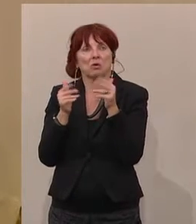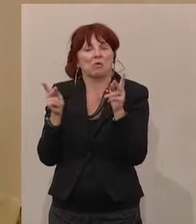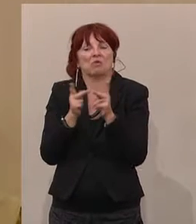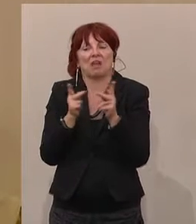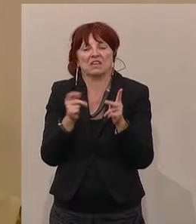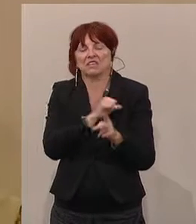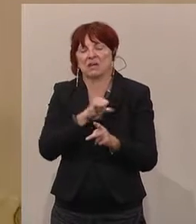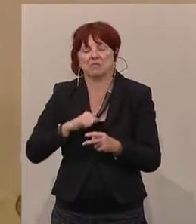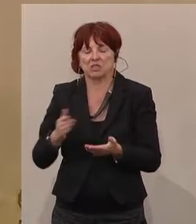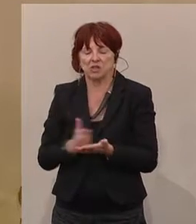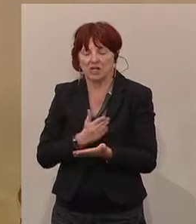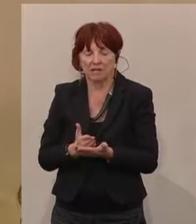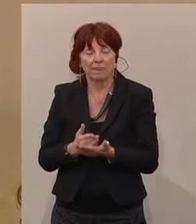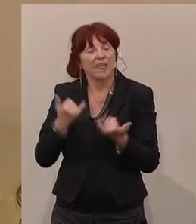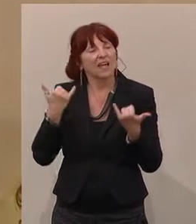jetzt haben wir das